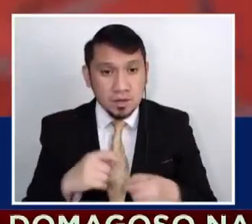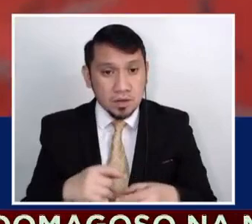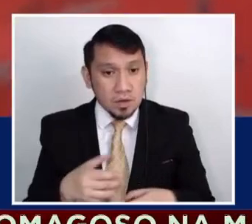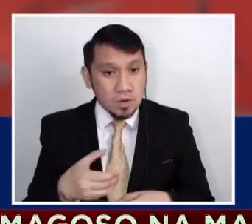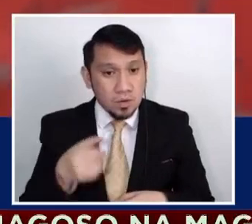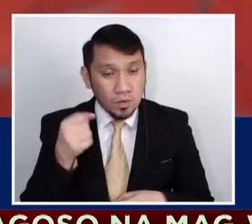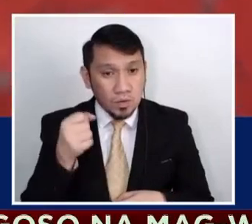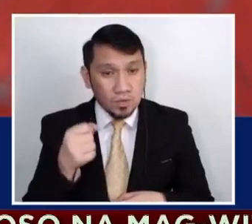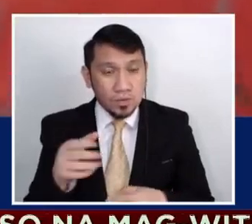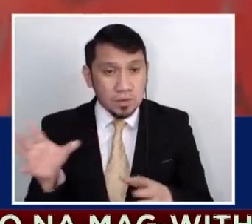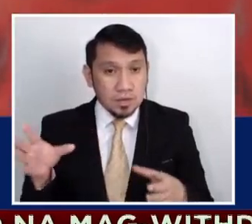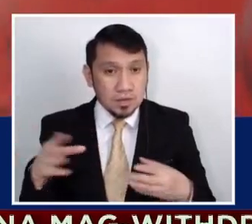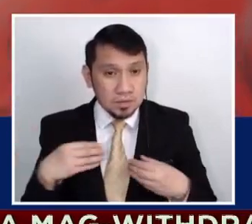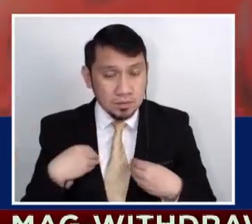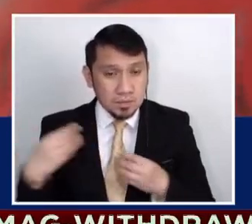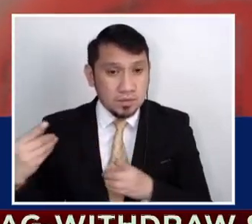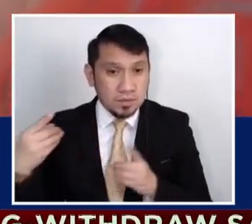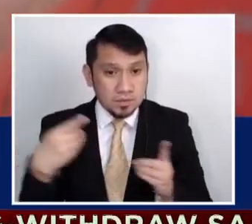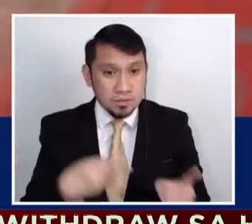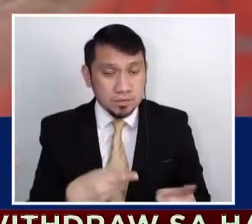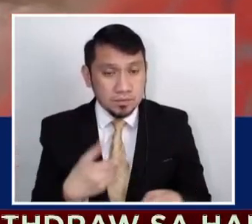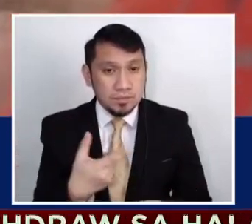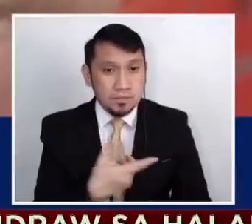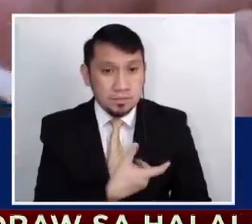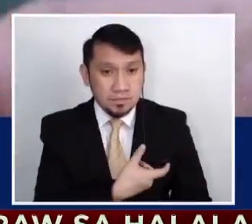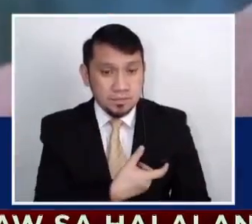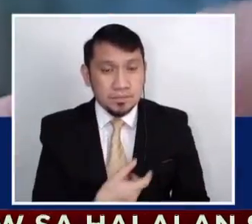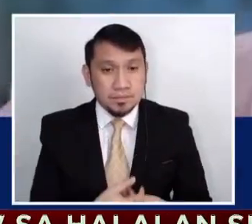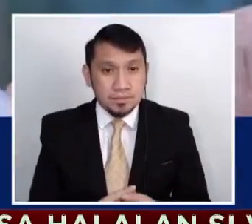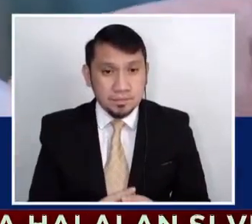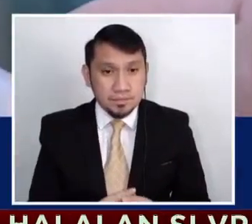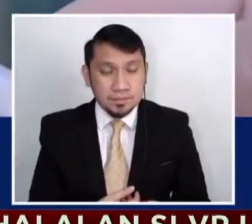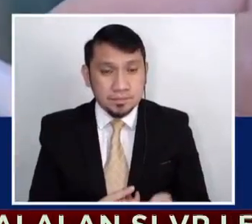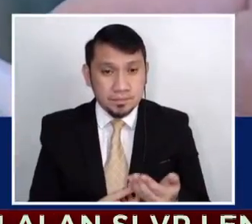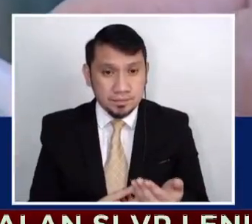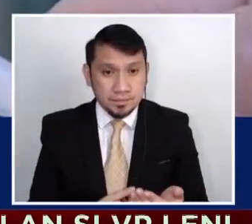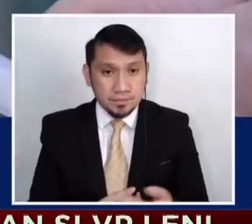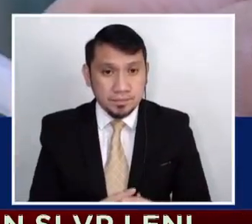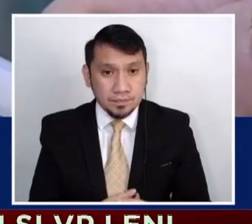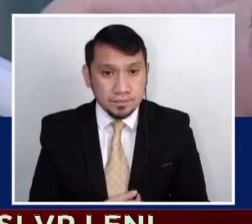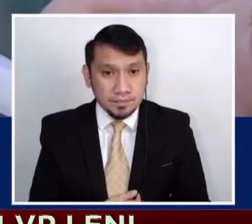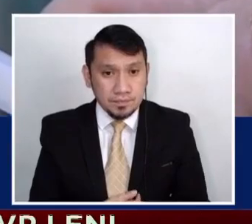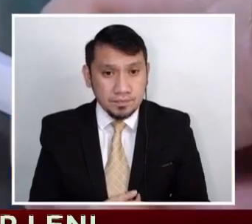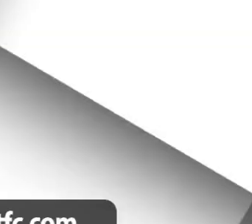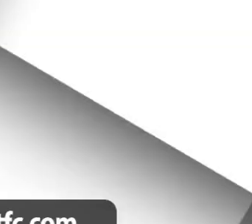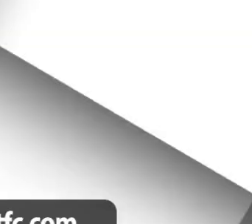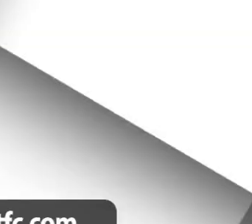ang pagtanggap ng mga donasyong bakuna. Vivian Gulia, ABS-CBN News.